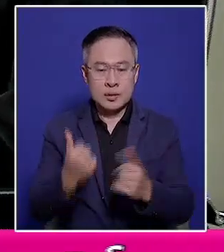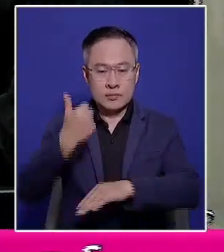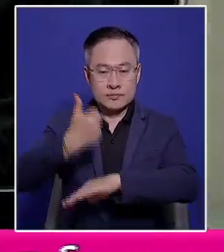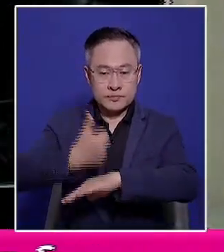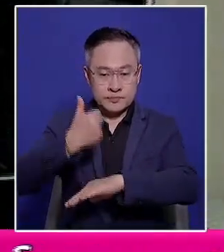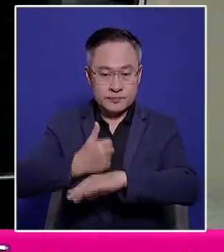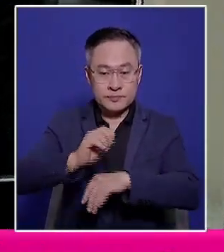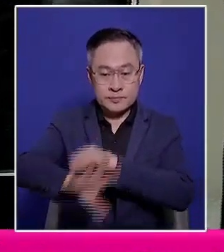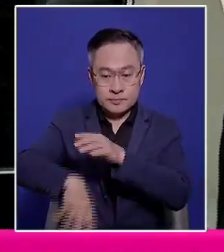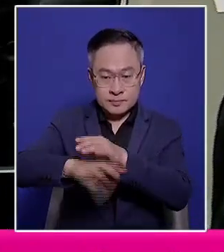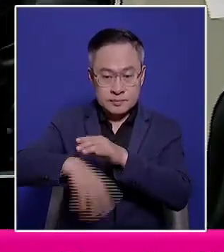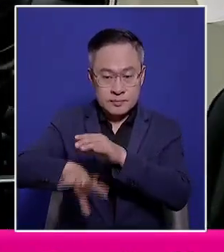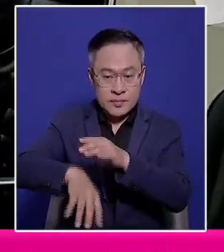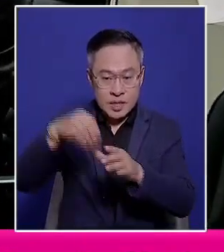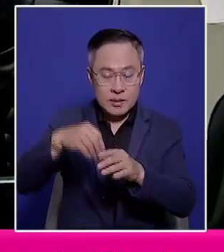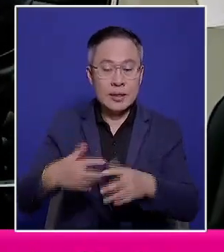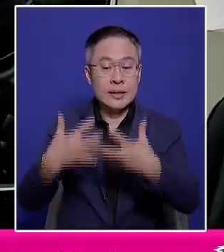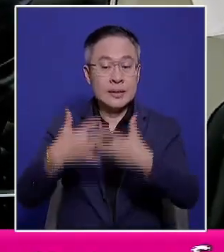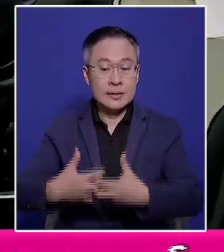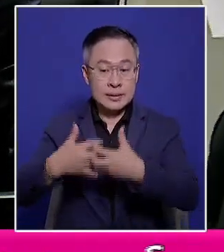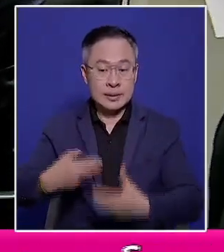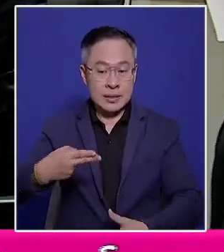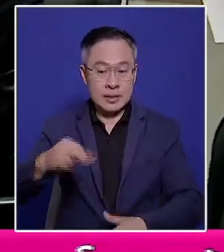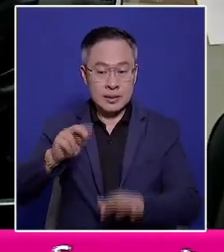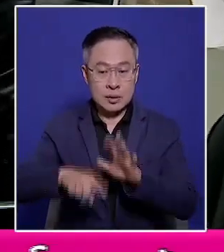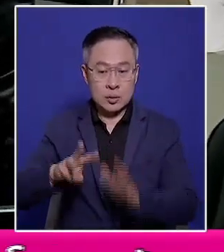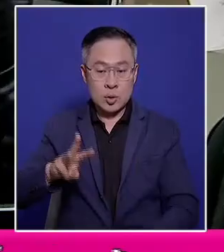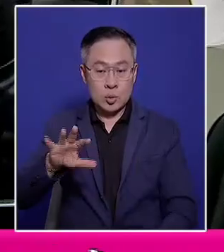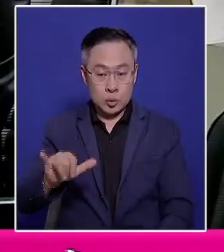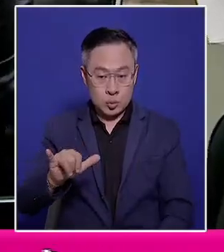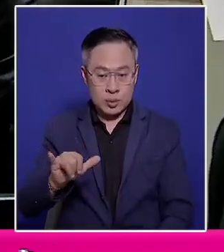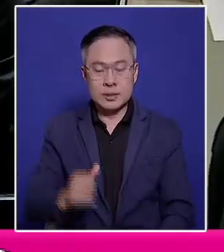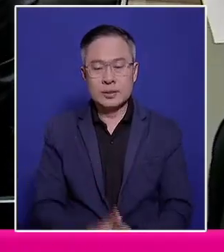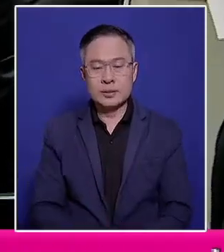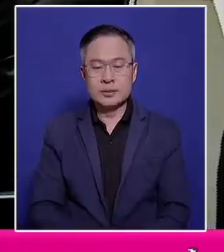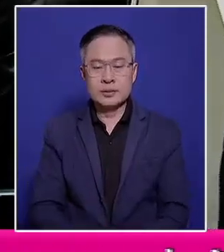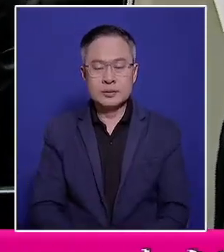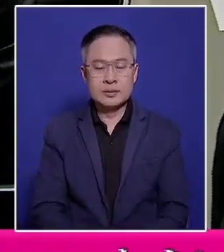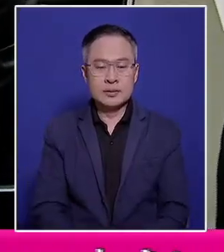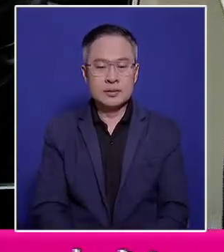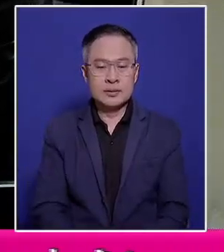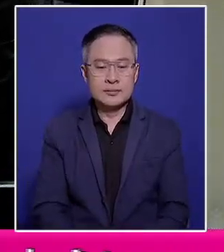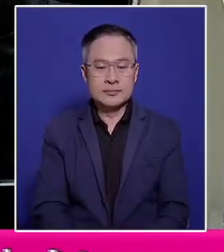ติกลูกที่1ใช้กับเครื่องออกรางวัลไฟฟ้าอัตโนมัติหลักหน่วย